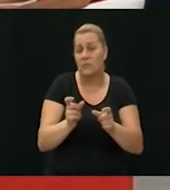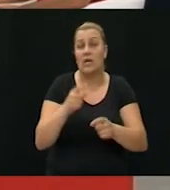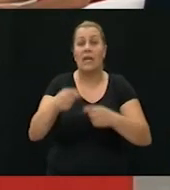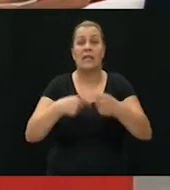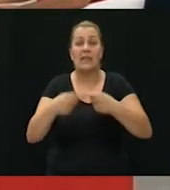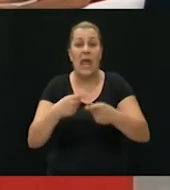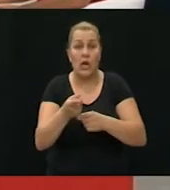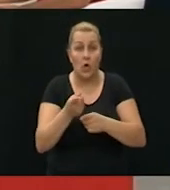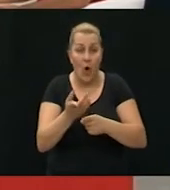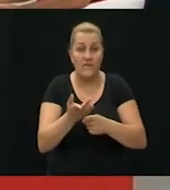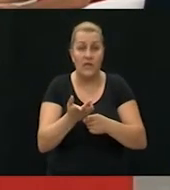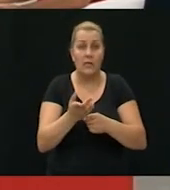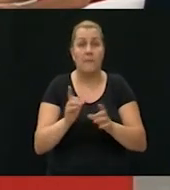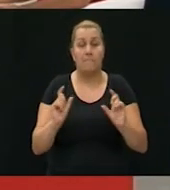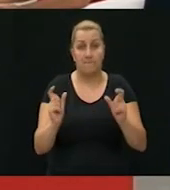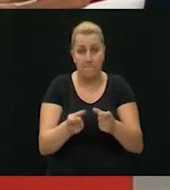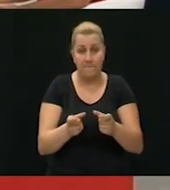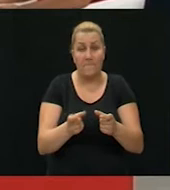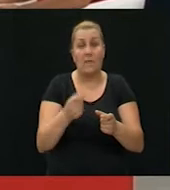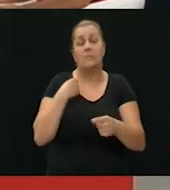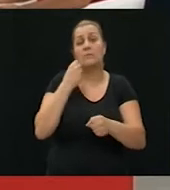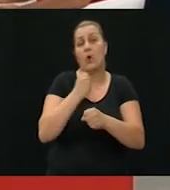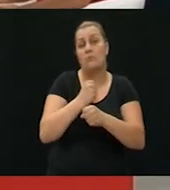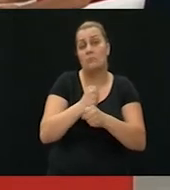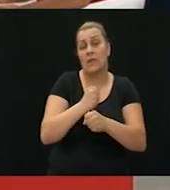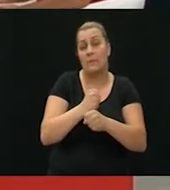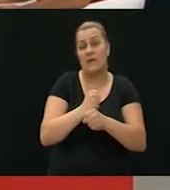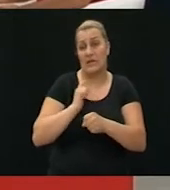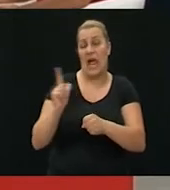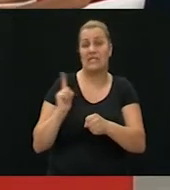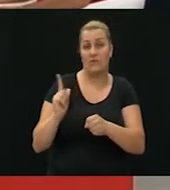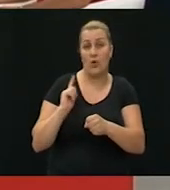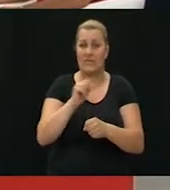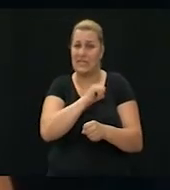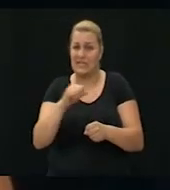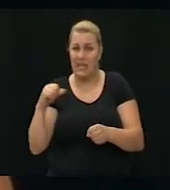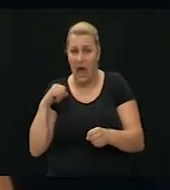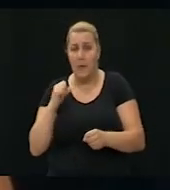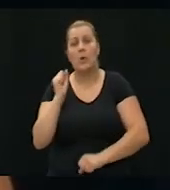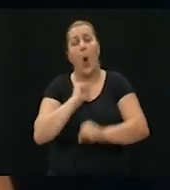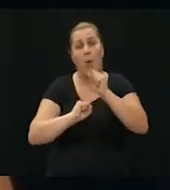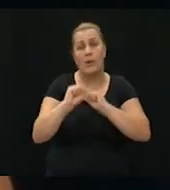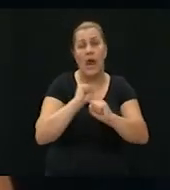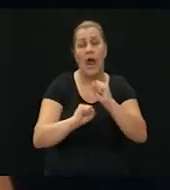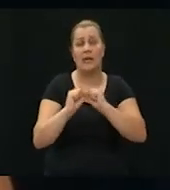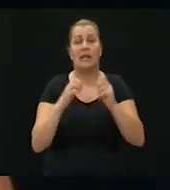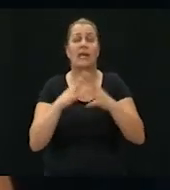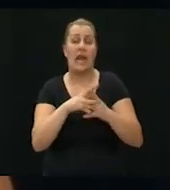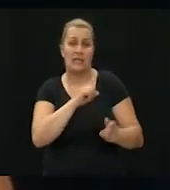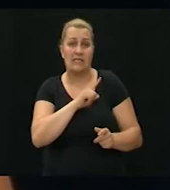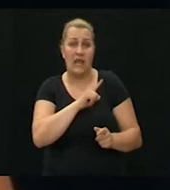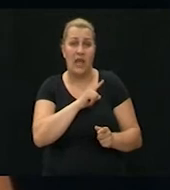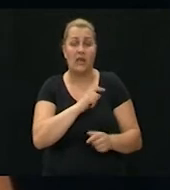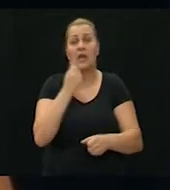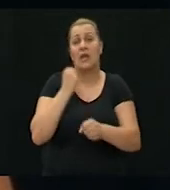njihove protoklopna sredstva, odnosno vozila, gdje smo napravili jednu diverziju, nas dvojica sami, u obrani grada